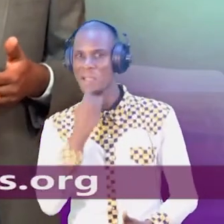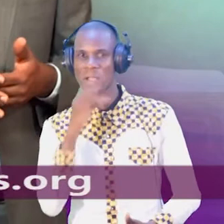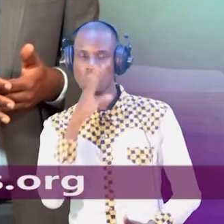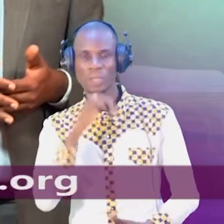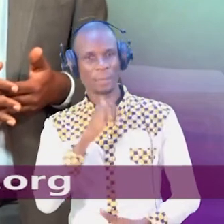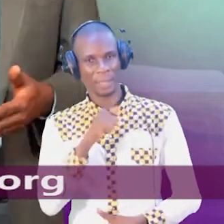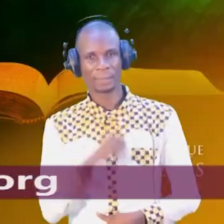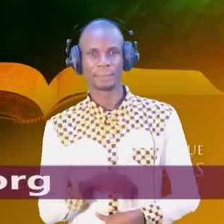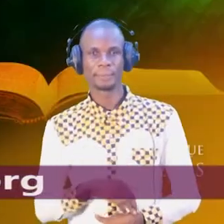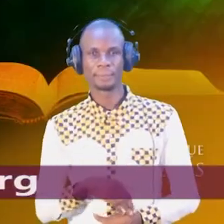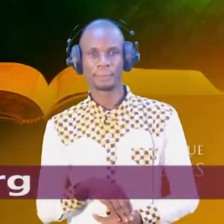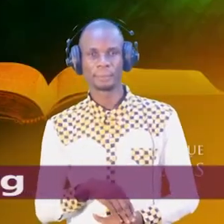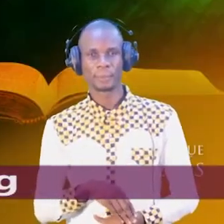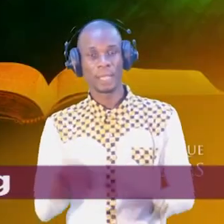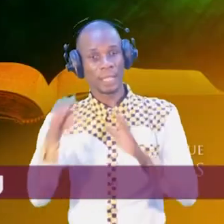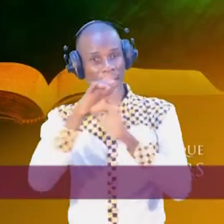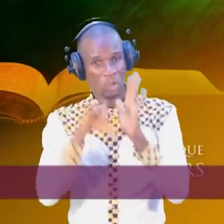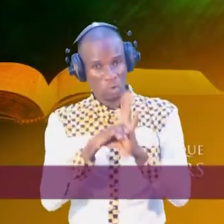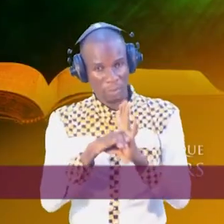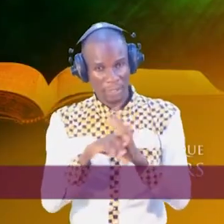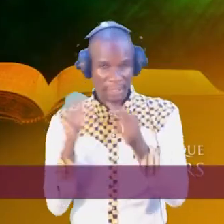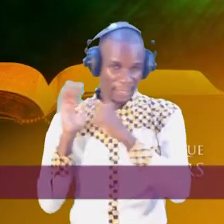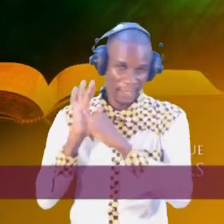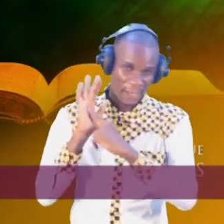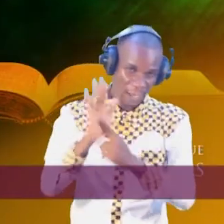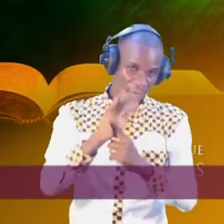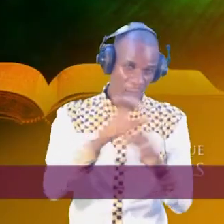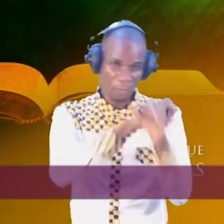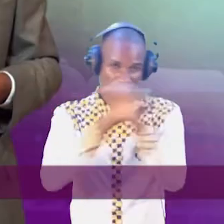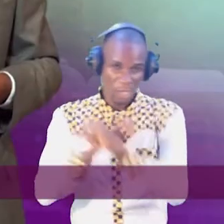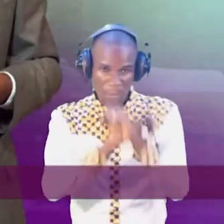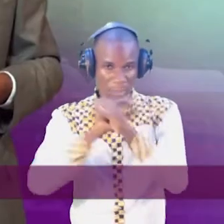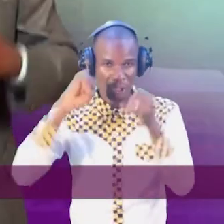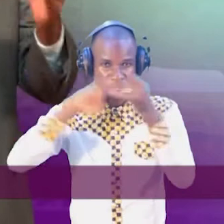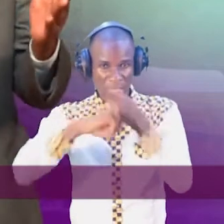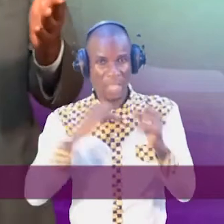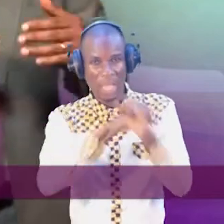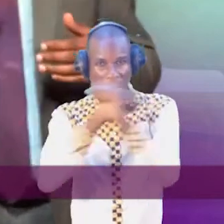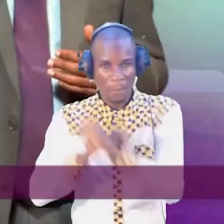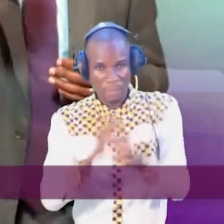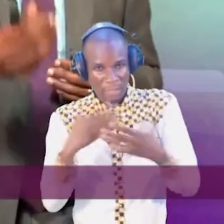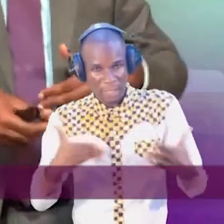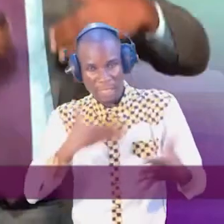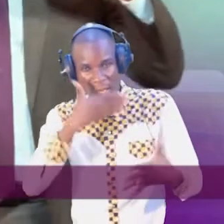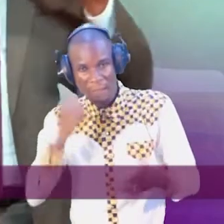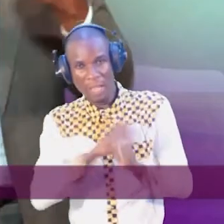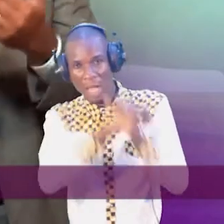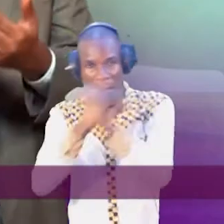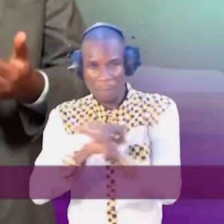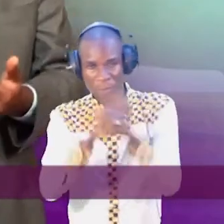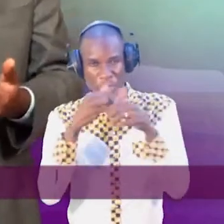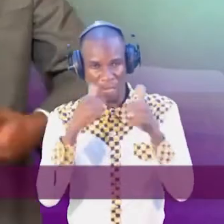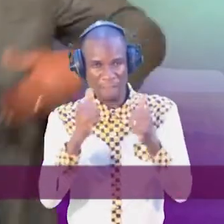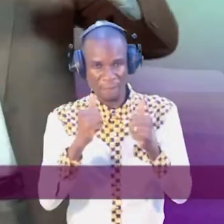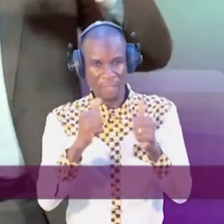lokola makomi elobi ete nkembo ya isalaele ezali kokosa te Ce commandement est destiné. Mobeko y